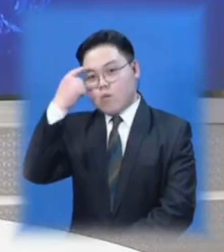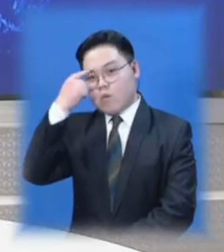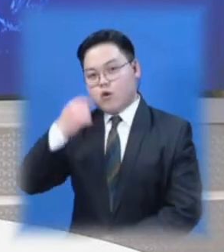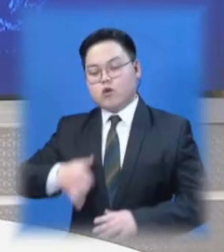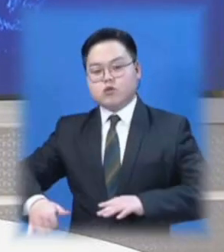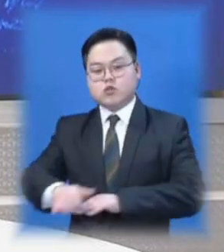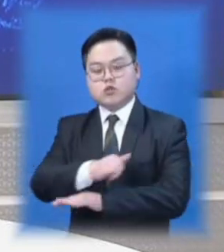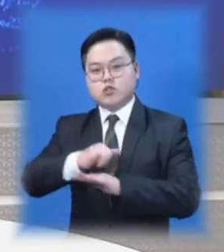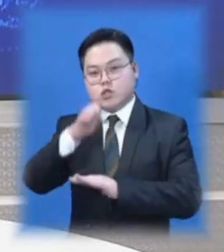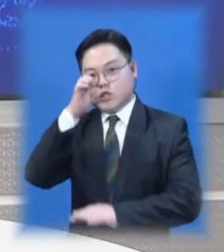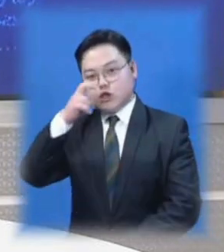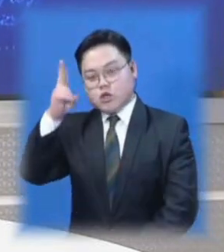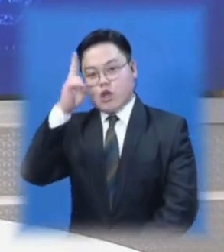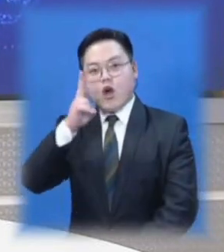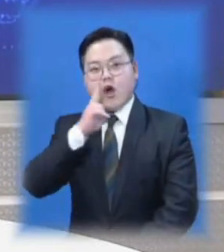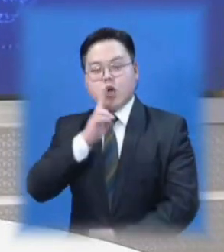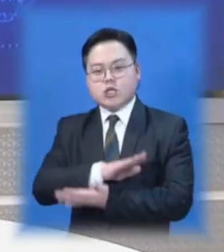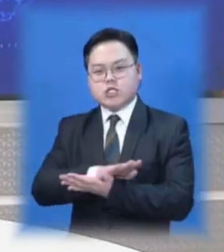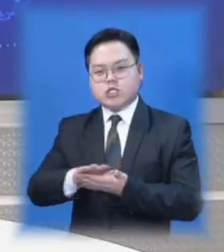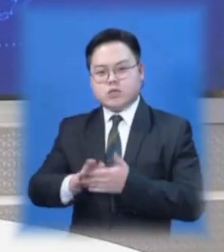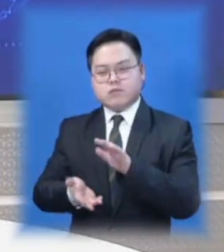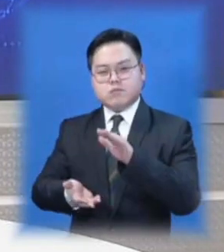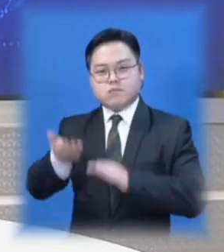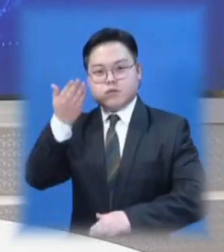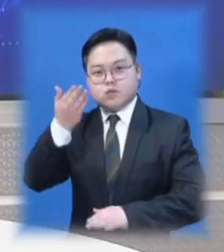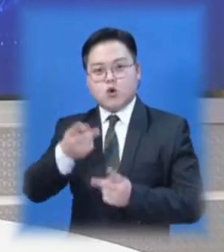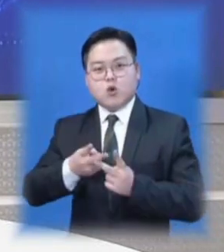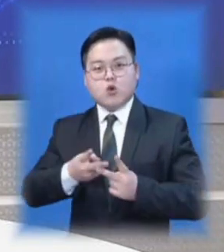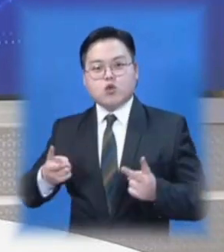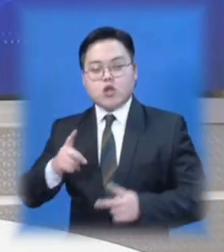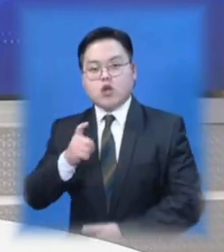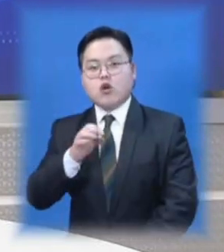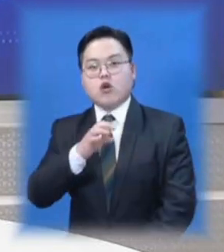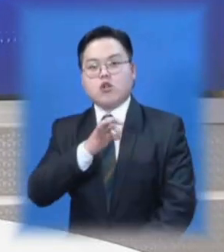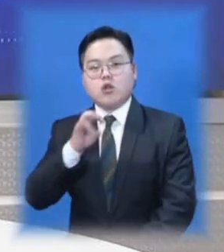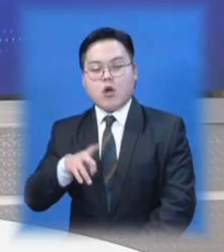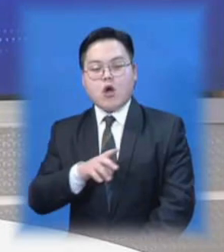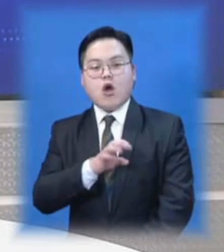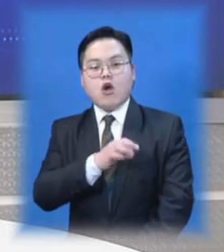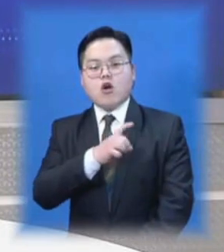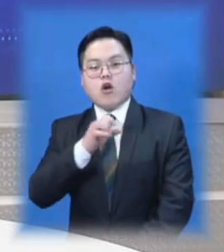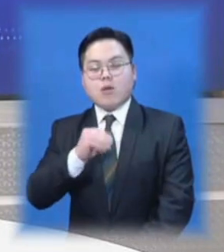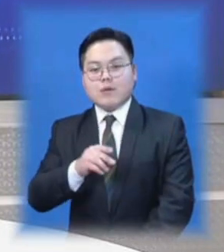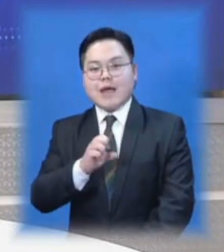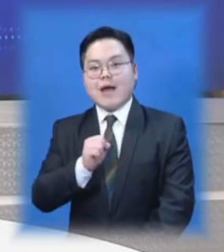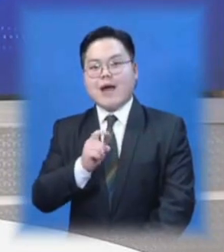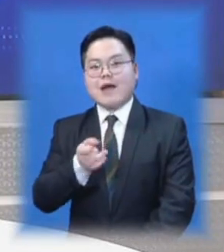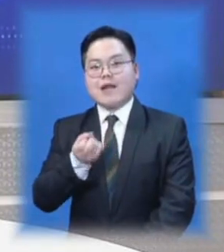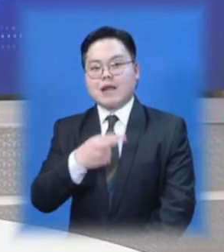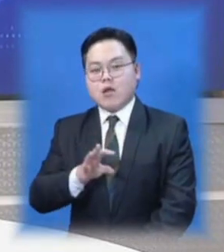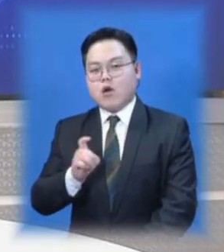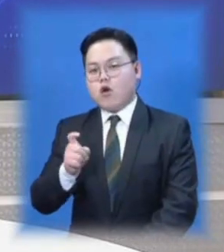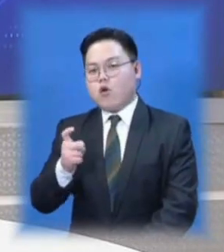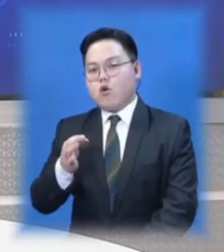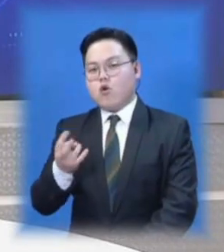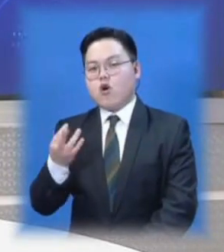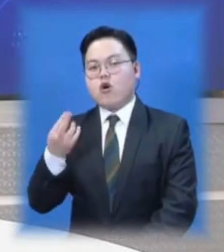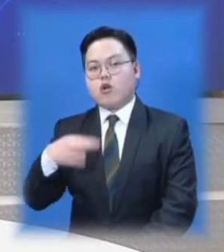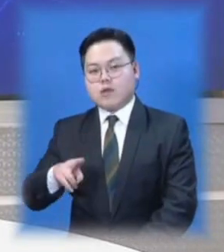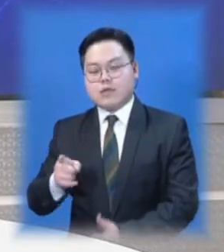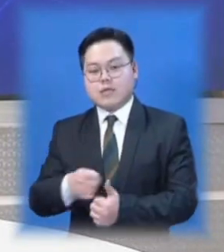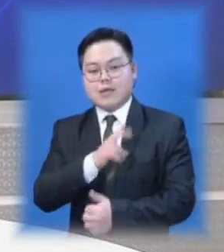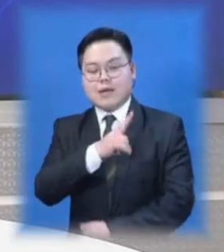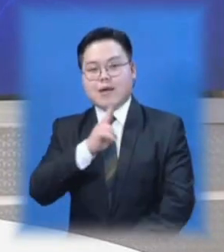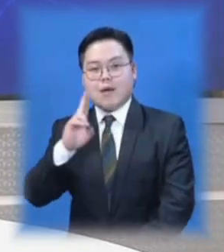улсын ерөнхийлөгч хөрөлсөх хөрсний хувьд хата үндэсний хөдөлгөөний хүрээнд өвөмж ахад олон хүмүүс компаниудад ажиллаа. Хөрсний хувьсгал үндэсний